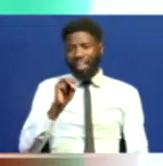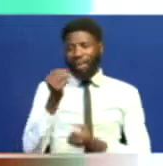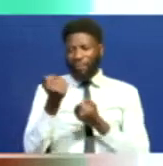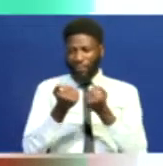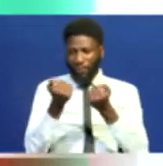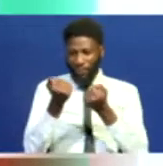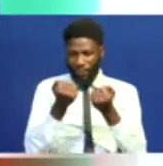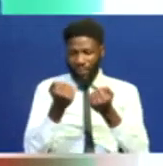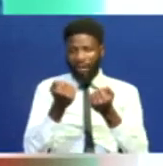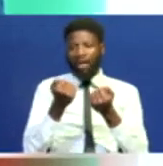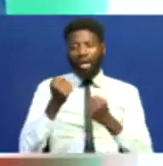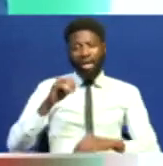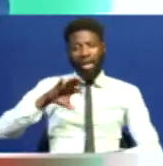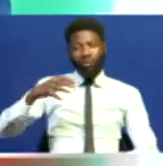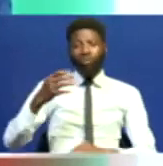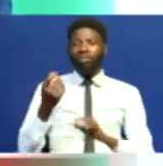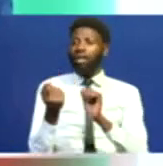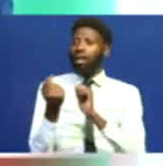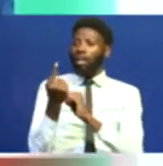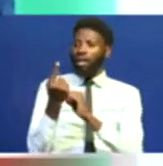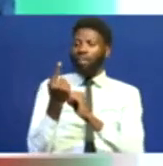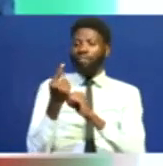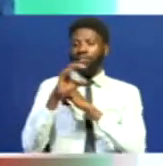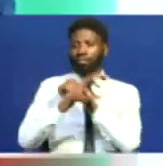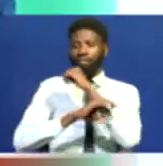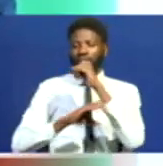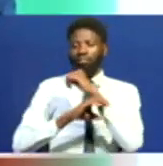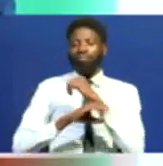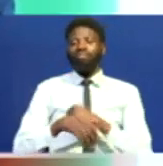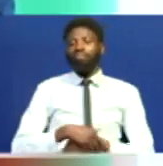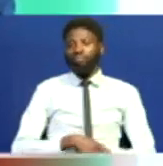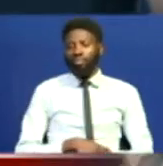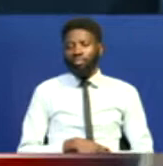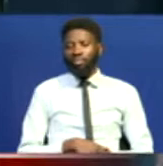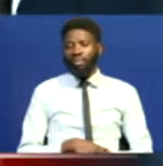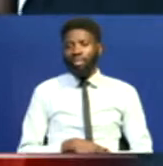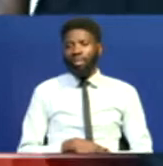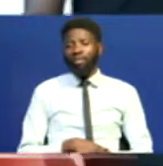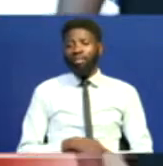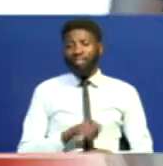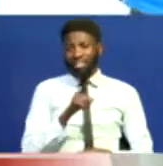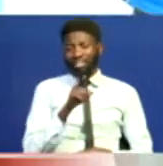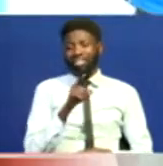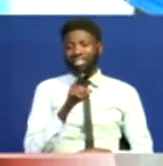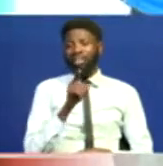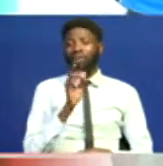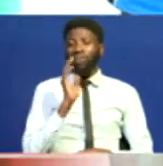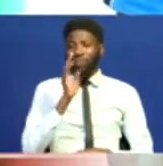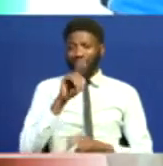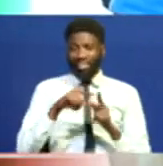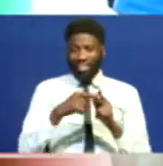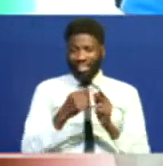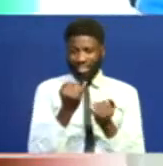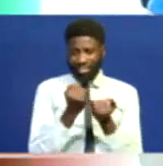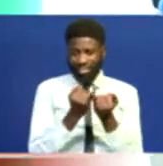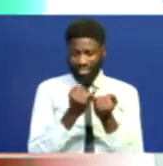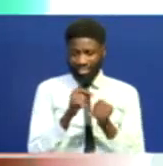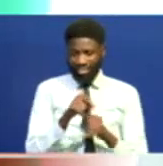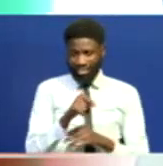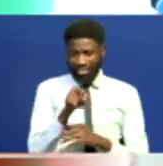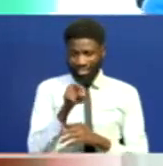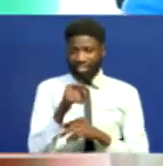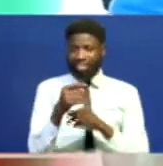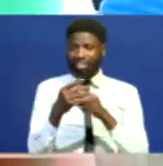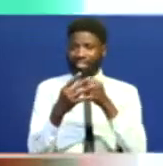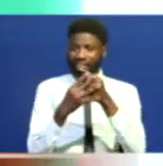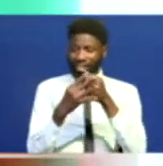Mbio hizo za siku 9 zitakazoanza Jumamosi hii na kukamilika tarehe 18 mwezi huu zimepokea ufadhili